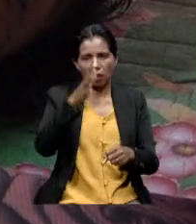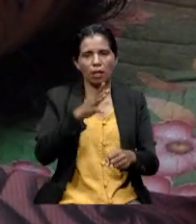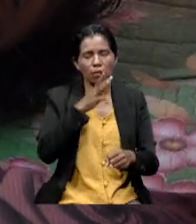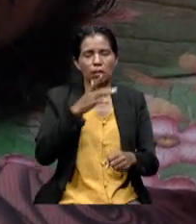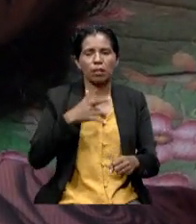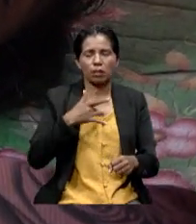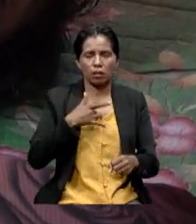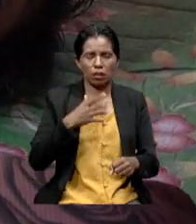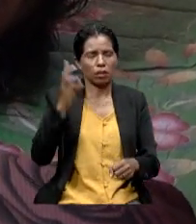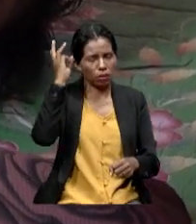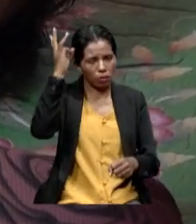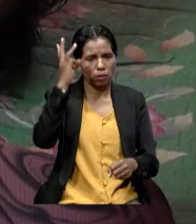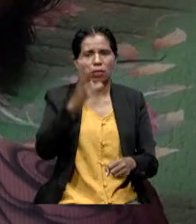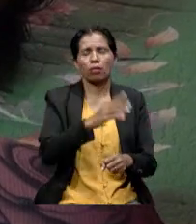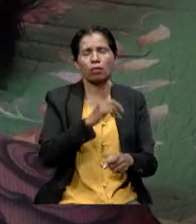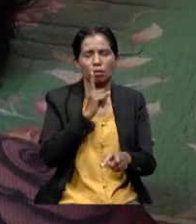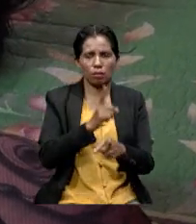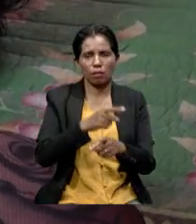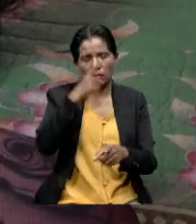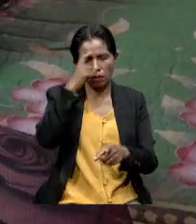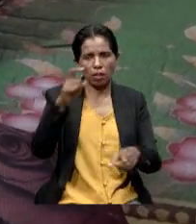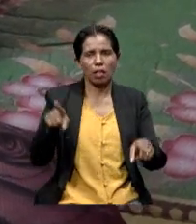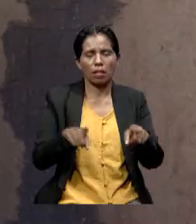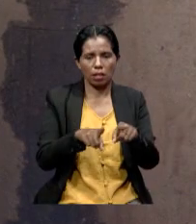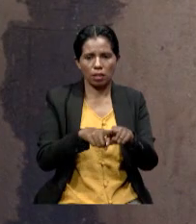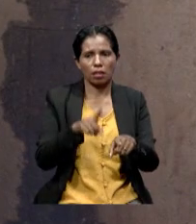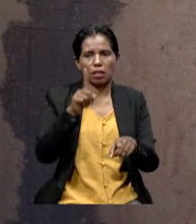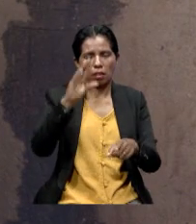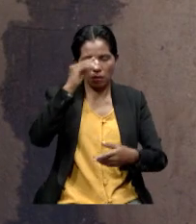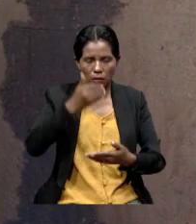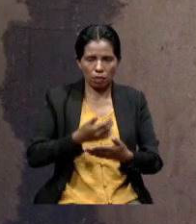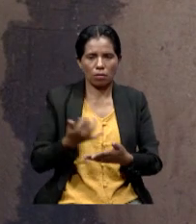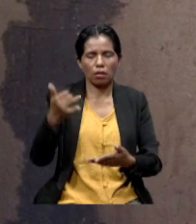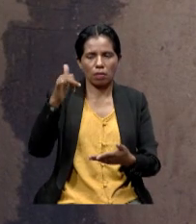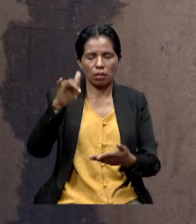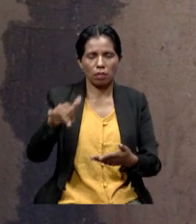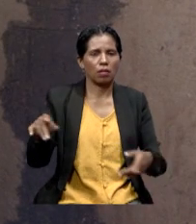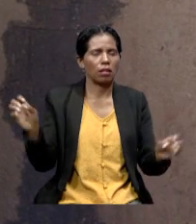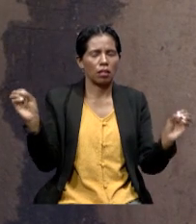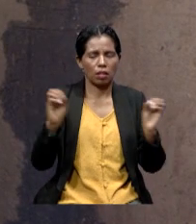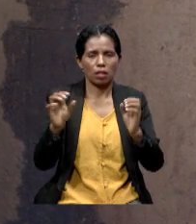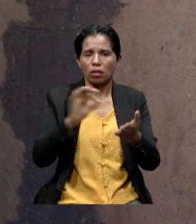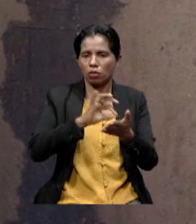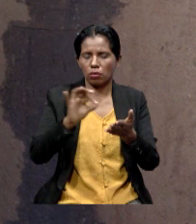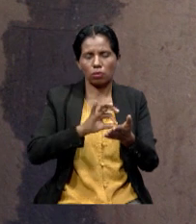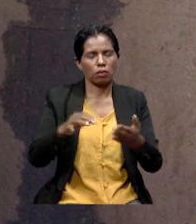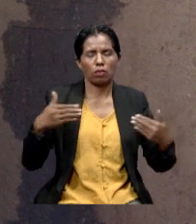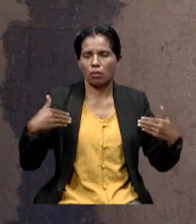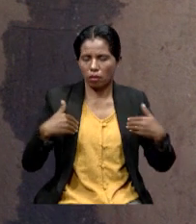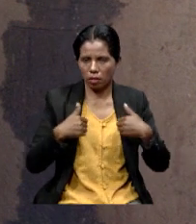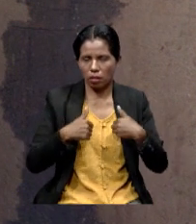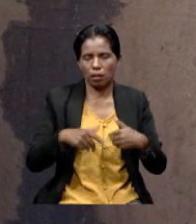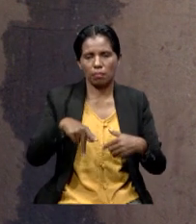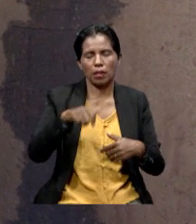senti preocupa maybe nundar mahong ida ba oan sira nungka surakolen nuni